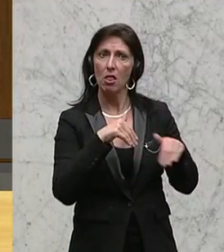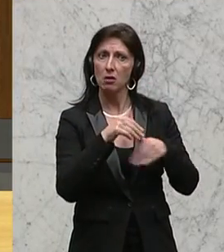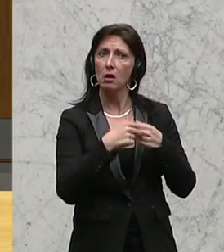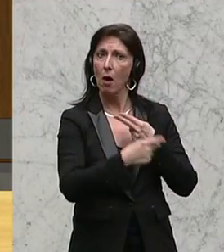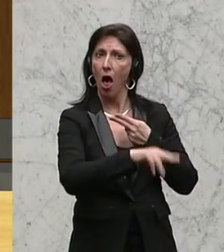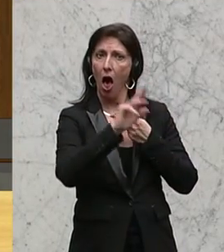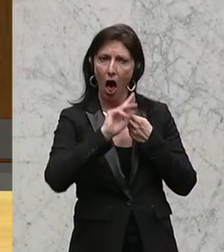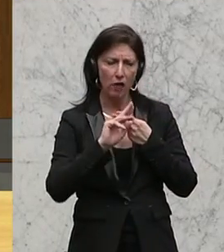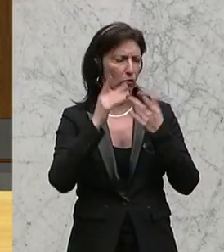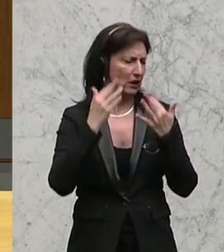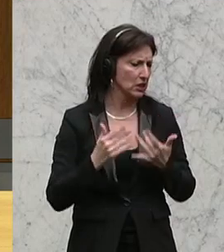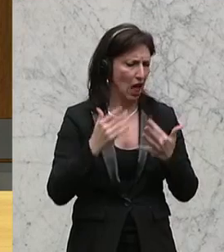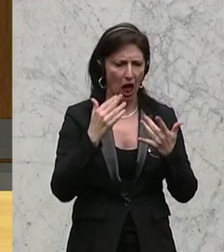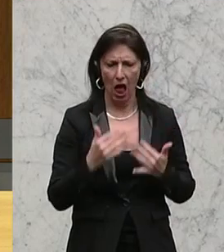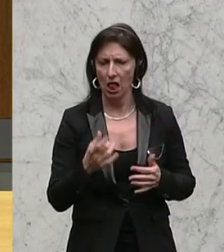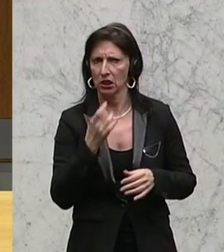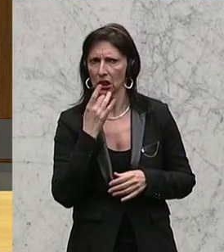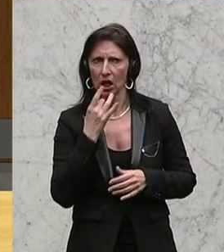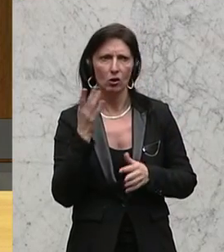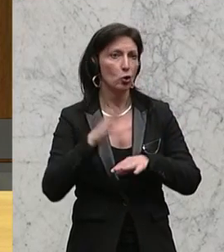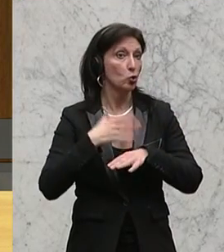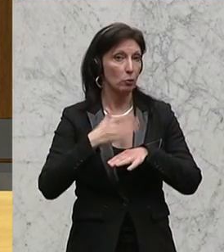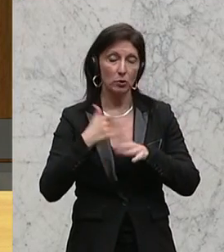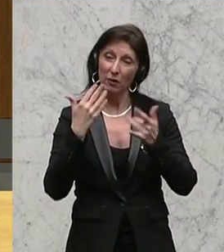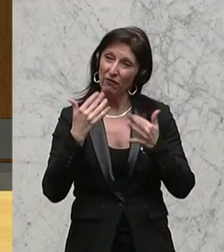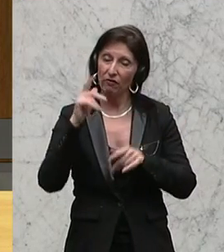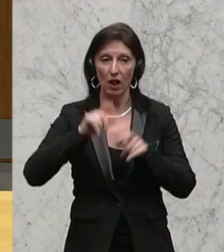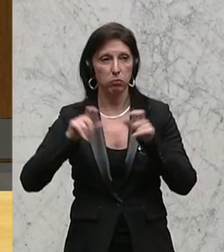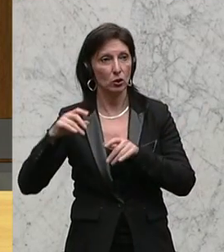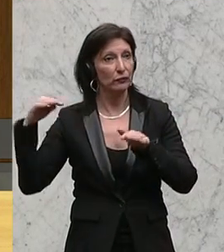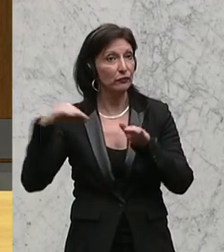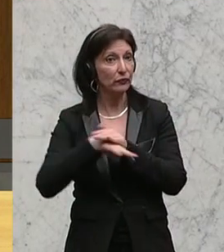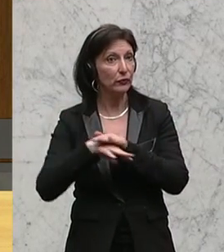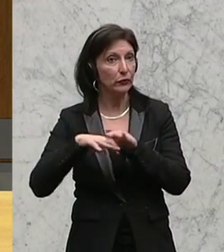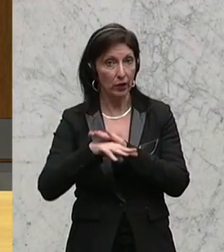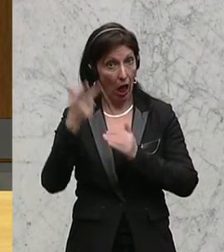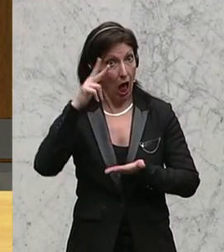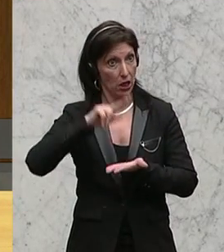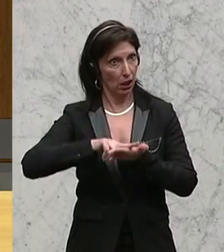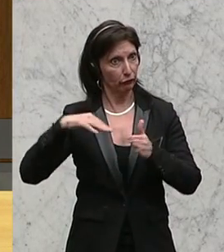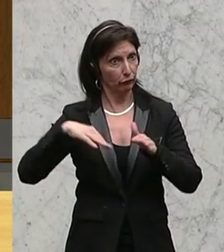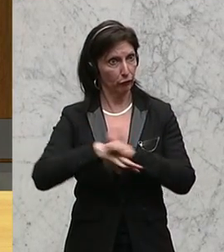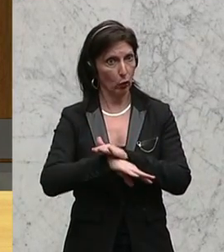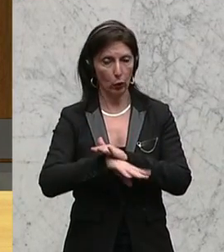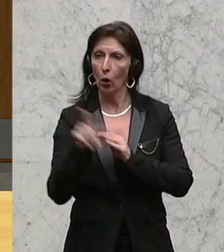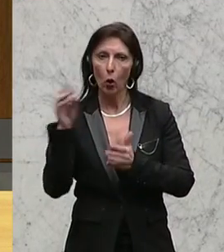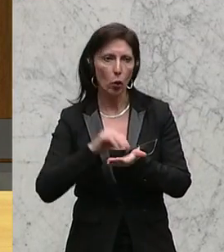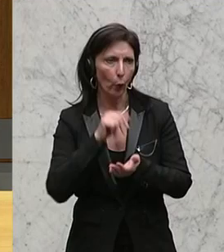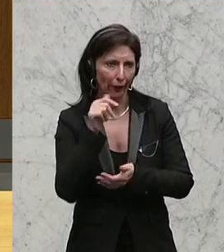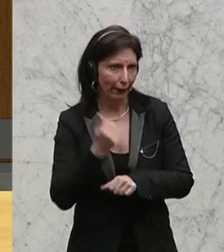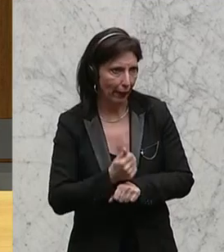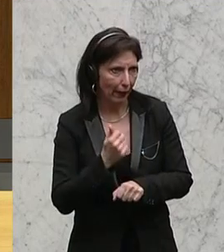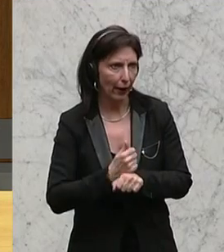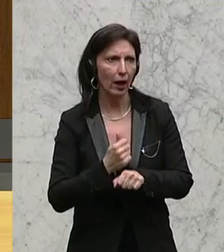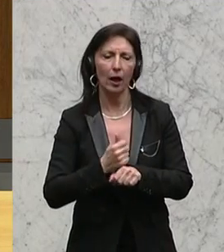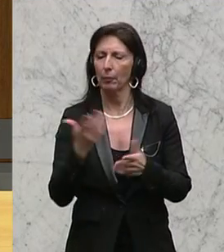wie viele Flüchtlinge, anerkannte Flüchtlinge, noch keinen Job haben, auf einen Job warten oder erst